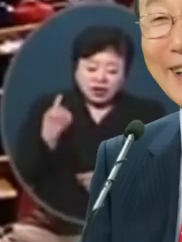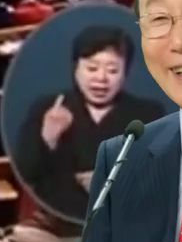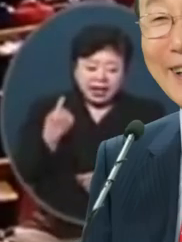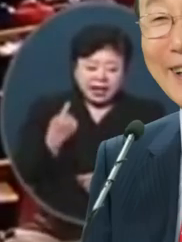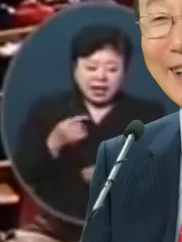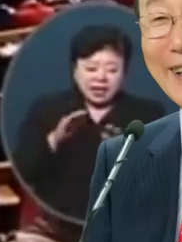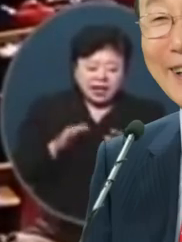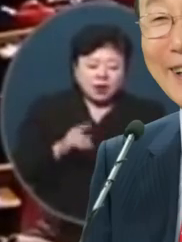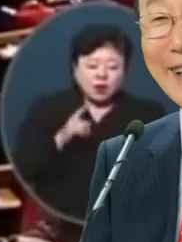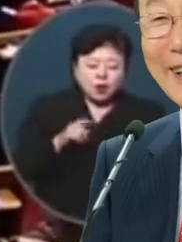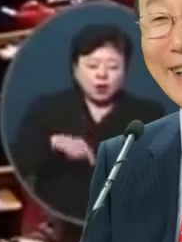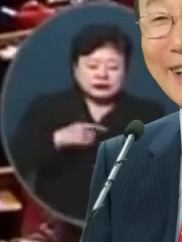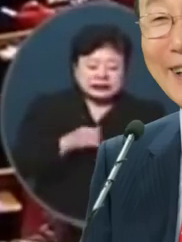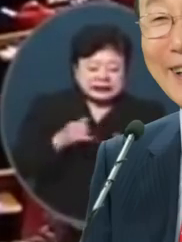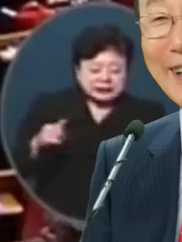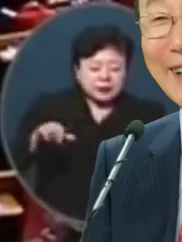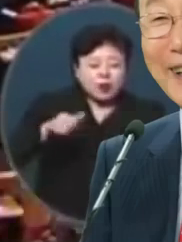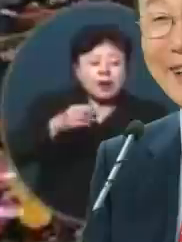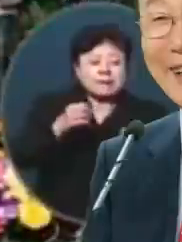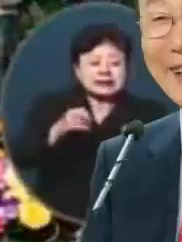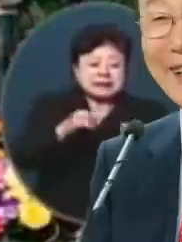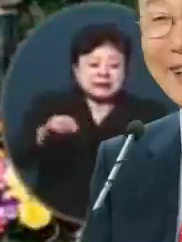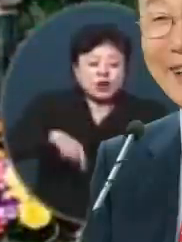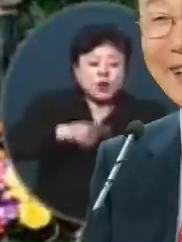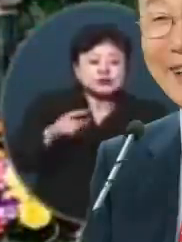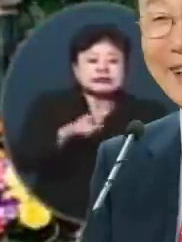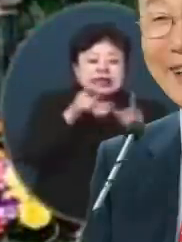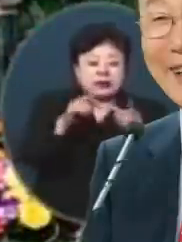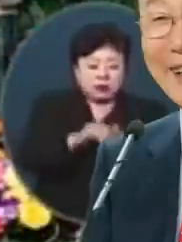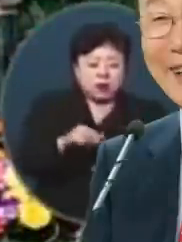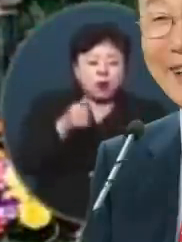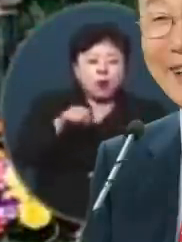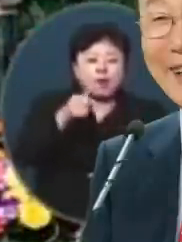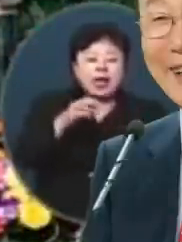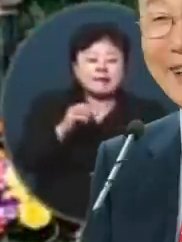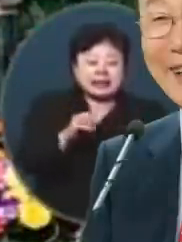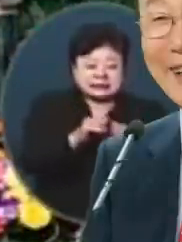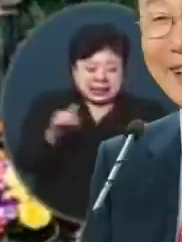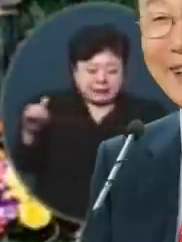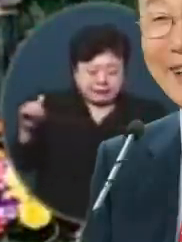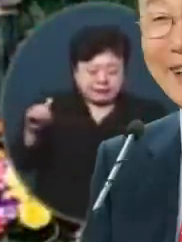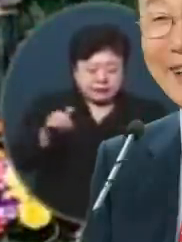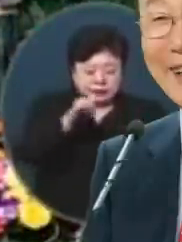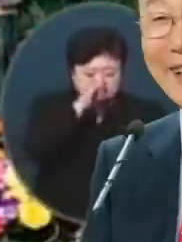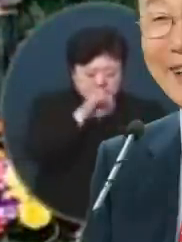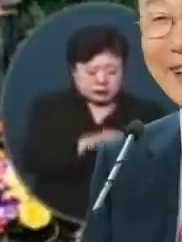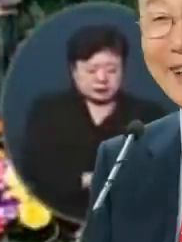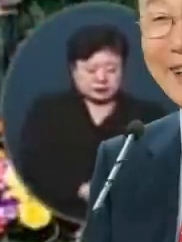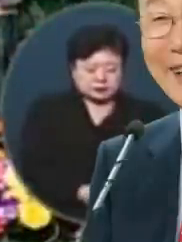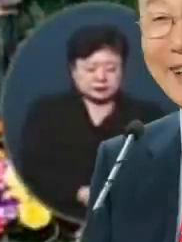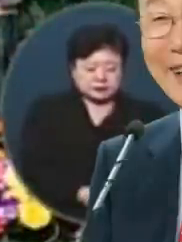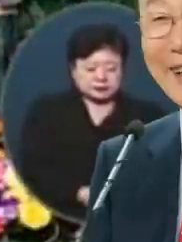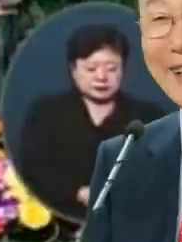가구가 500만이 넘었다는 것입니다. 혼자 사는 500만 가구가